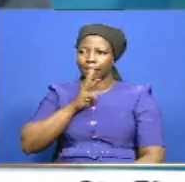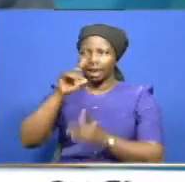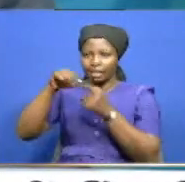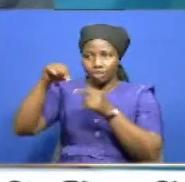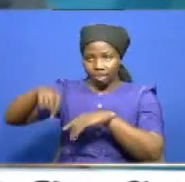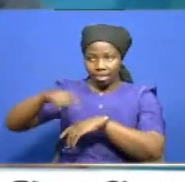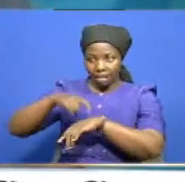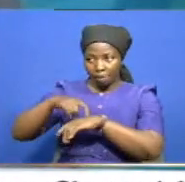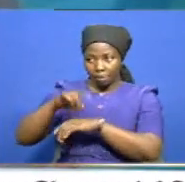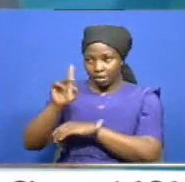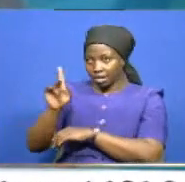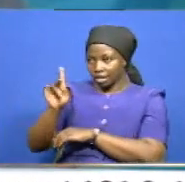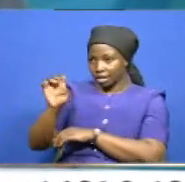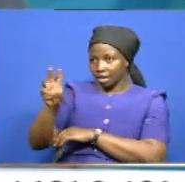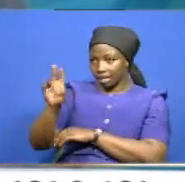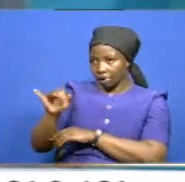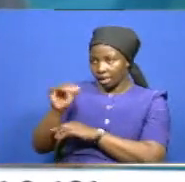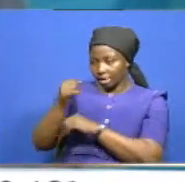KEWI